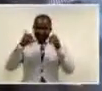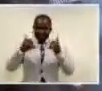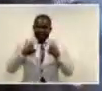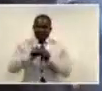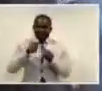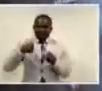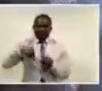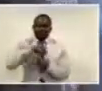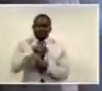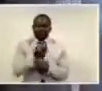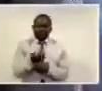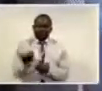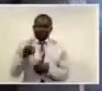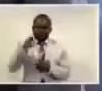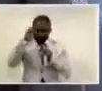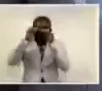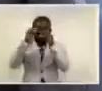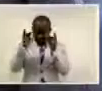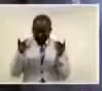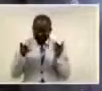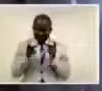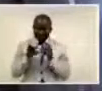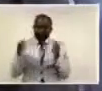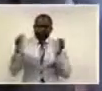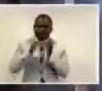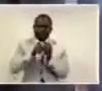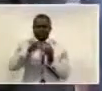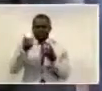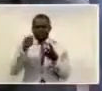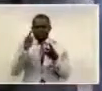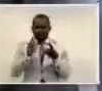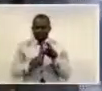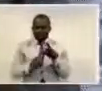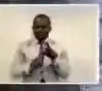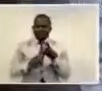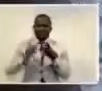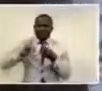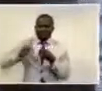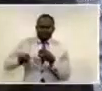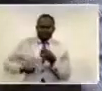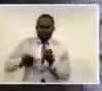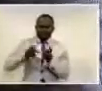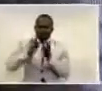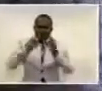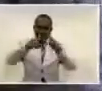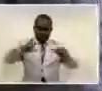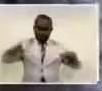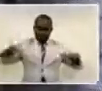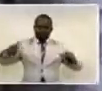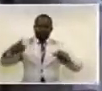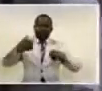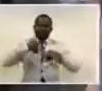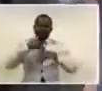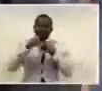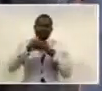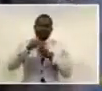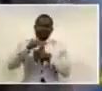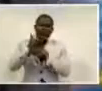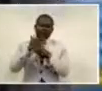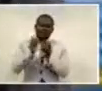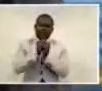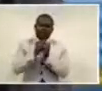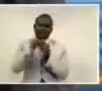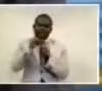ngubu abana banjye biga heza ikindi cya gatatu ni uko nanjye ubu ndi umugore waguze ikibanza nkaba ndi gufatanya n'umugabo